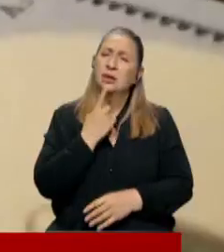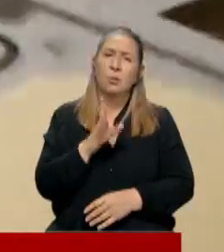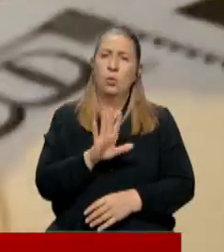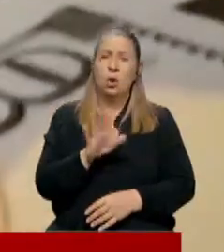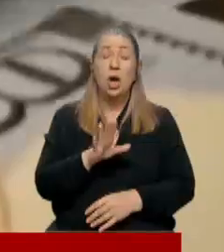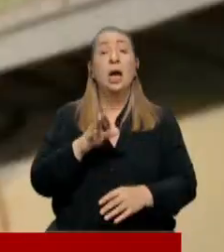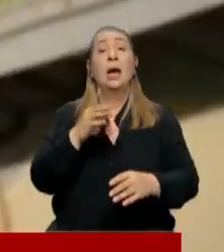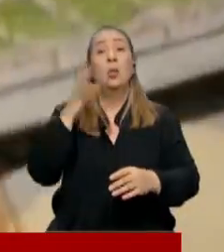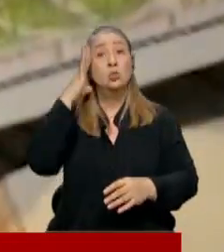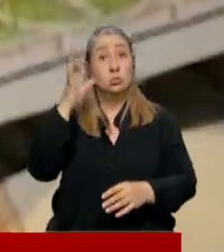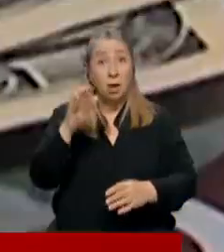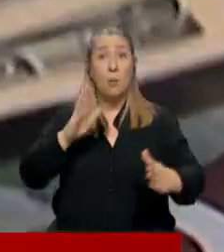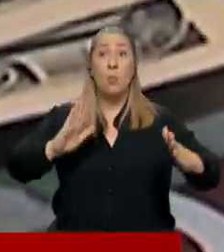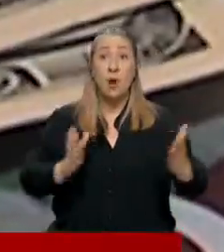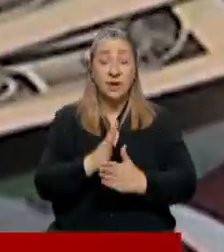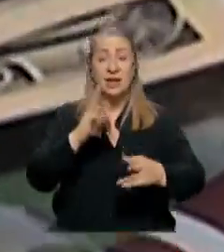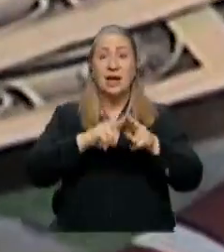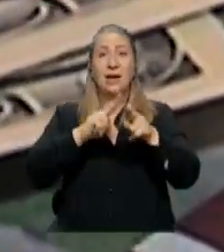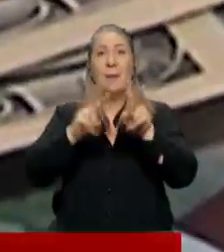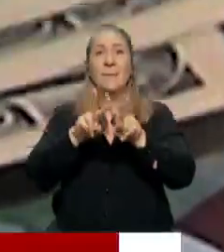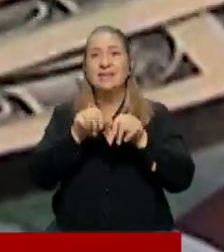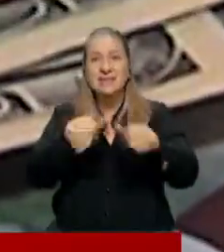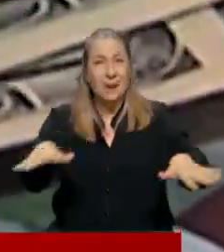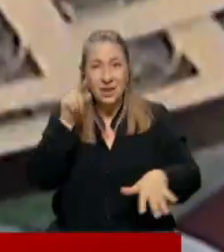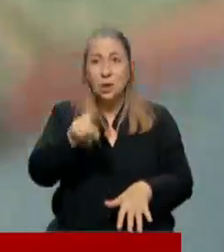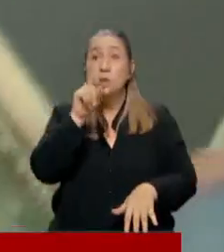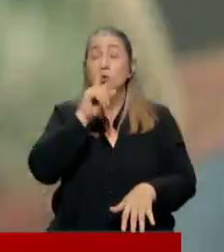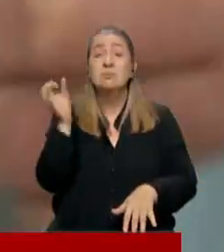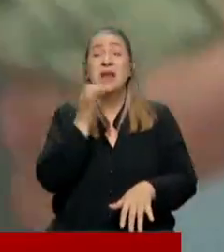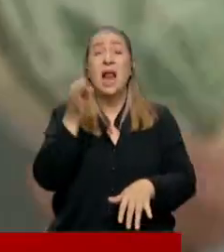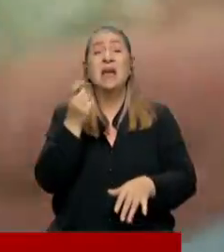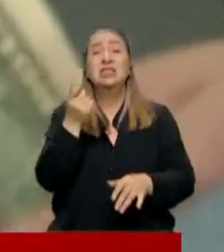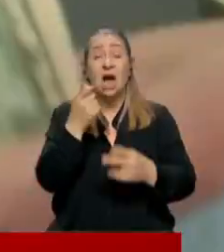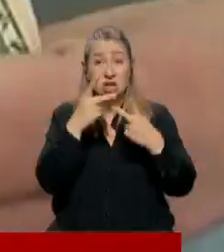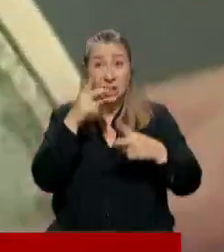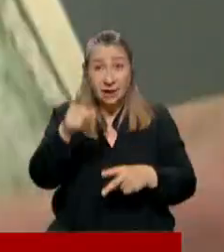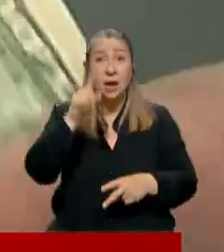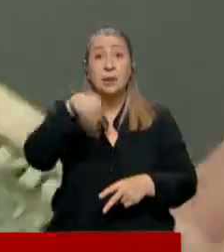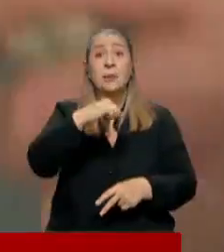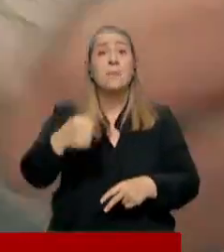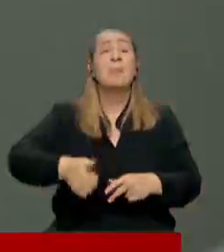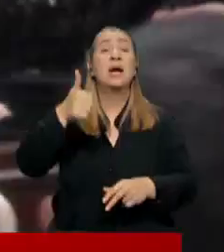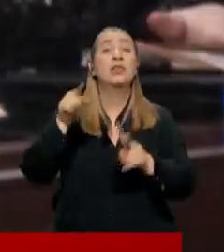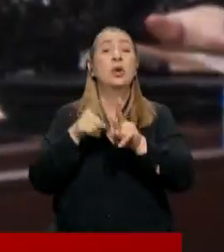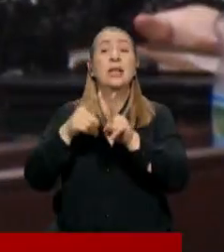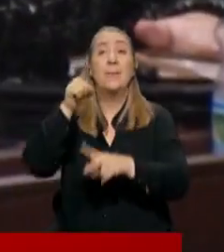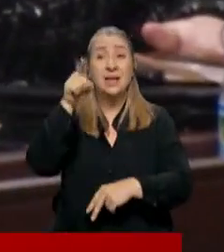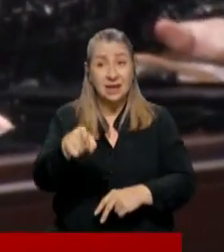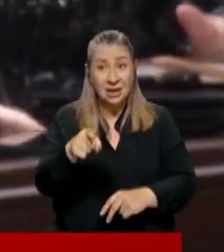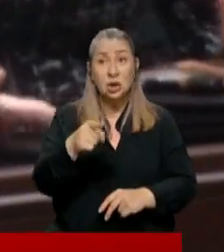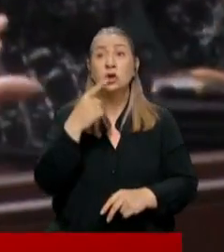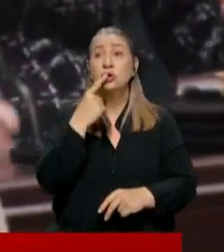yansıtmıyor. İktisatçılar, muhalefet kur korumalı sistemin hazineye yükünü yüz milyarlarca lirayla açıklarken Hazine ve Maliye Bakanı Nurettin